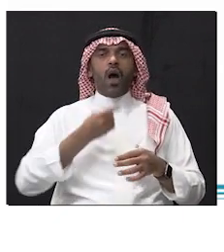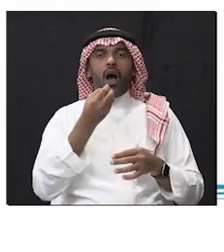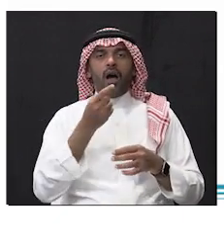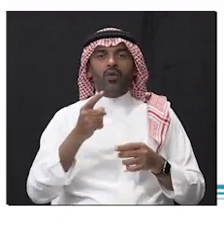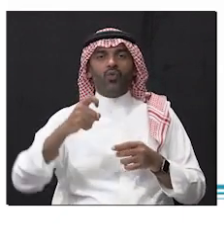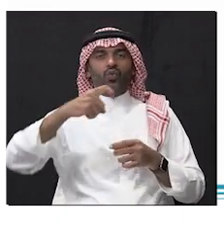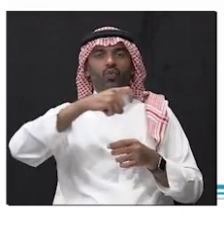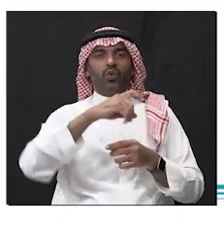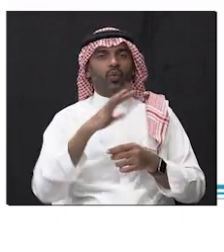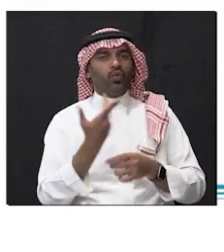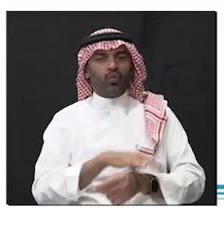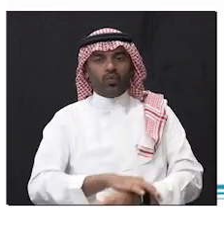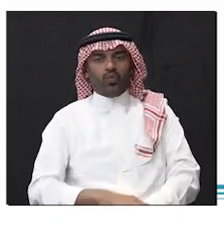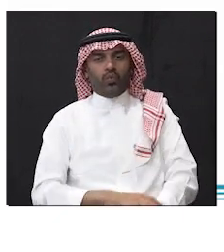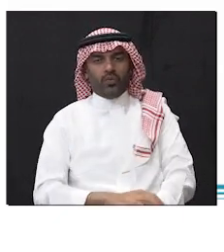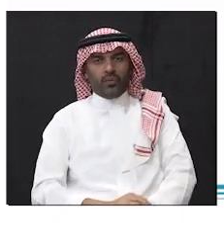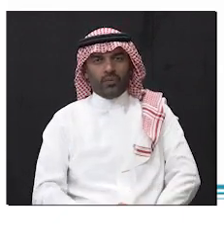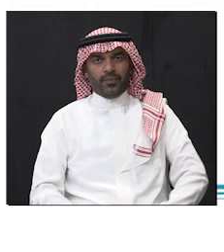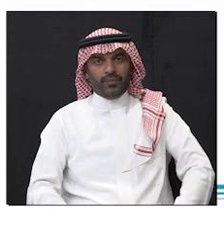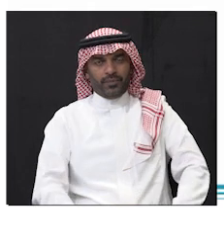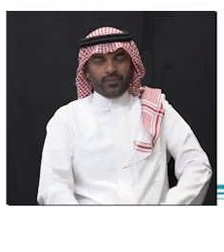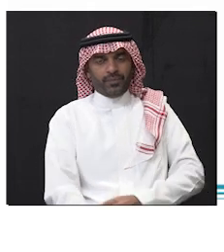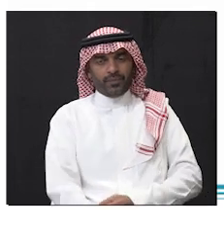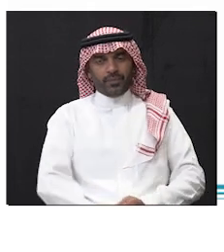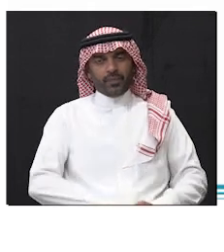الشريطية، دال الحلقية.